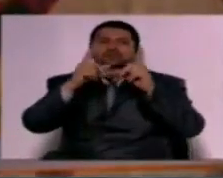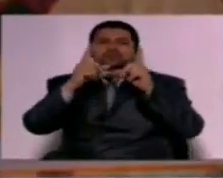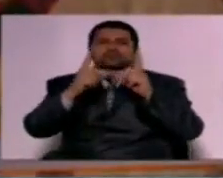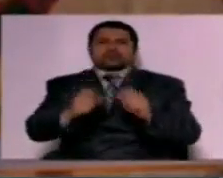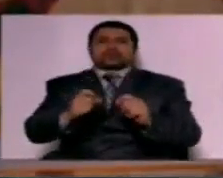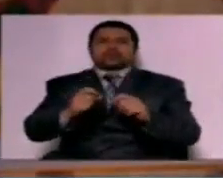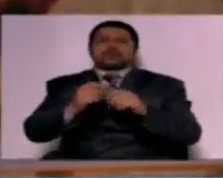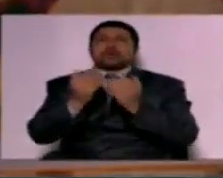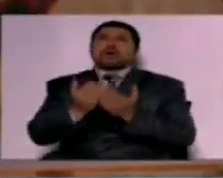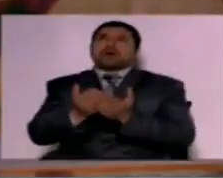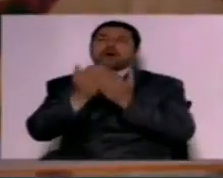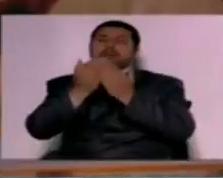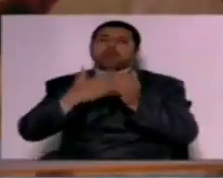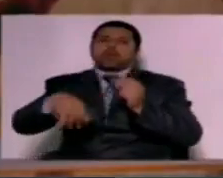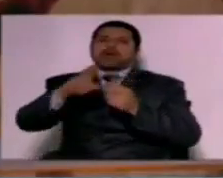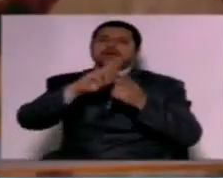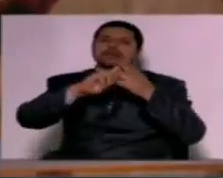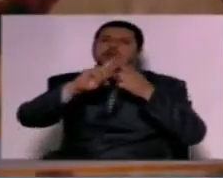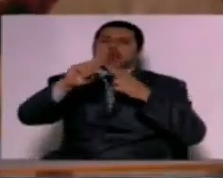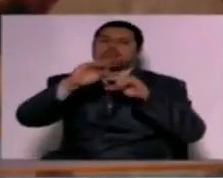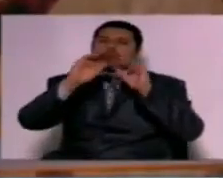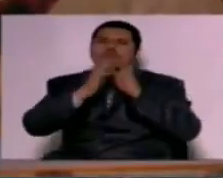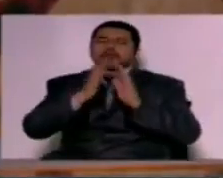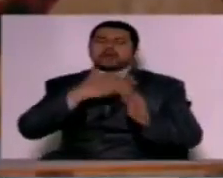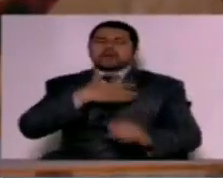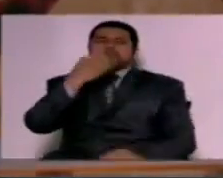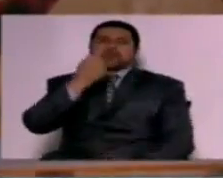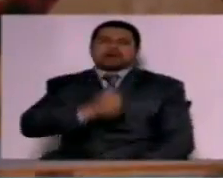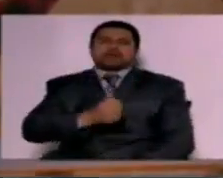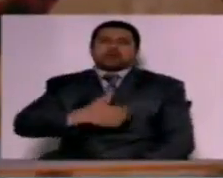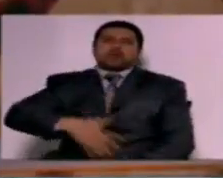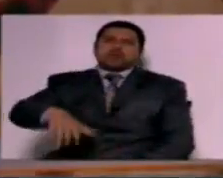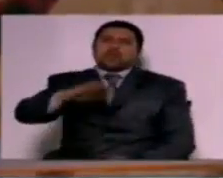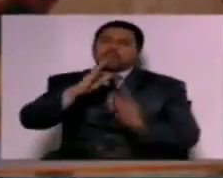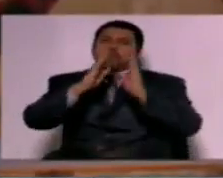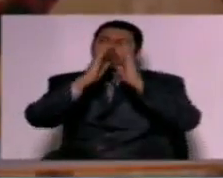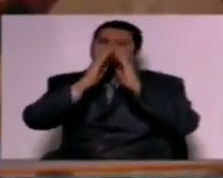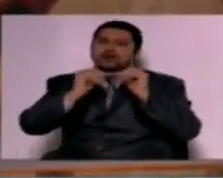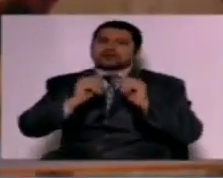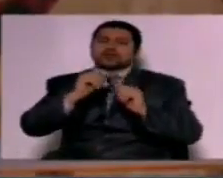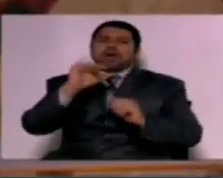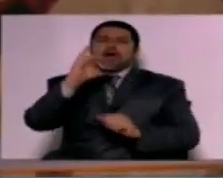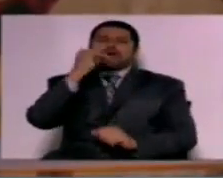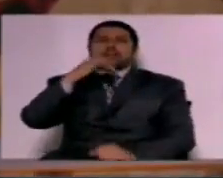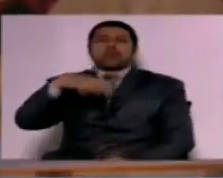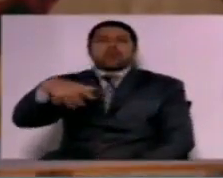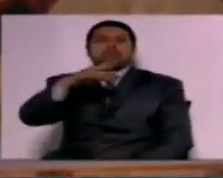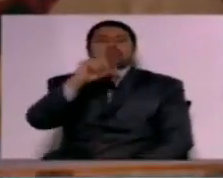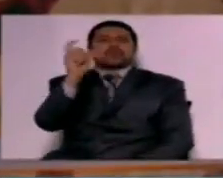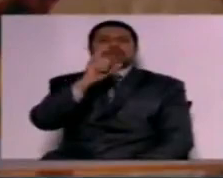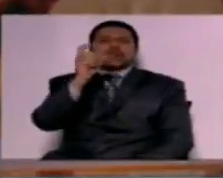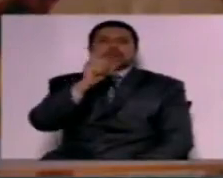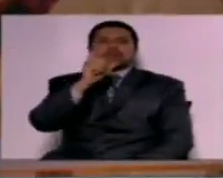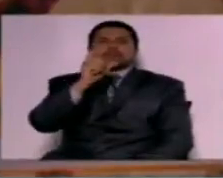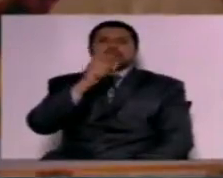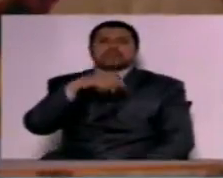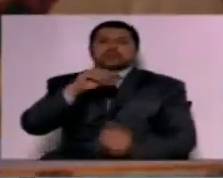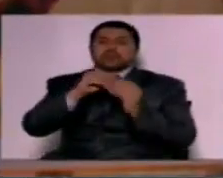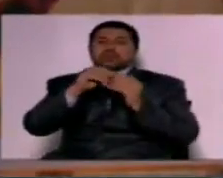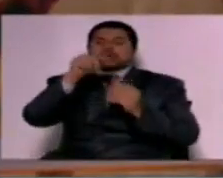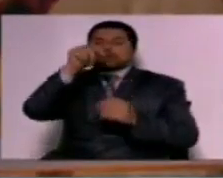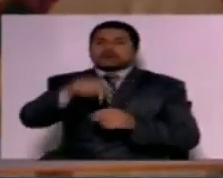وعافية، ويا رب يعم السلام والوئام والأمن والأمان على مصرنا الحبيب وعلى أمتنا العربية والإسلامية.